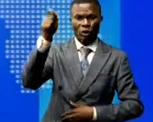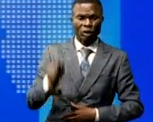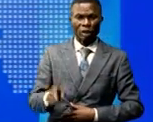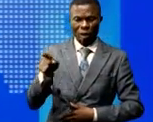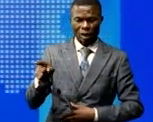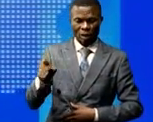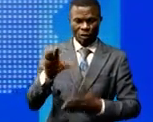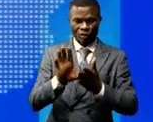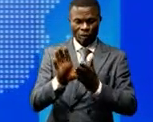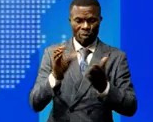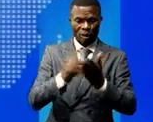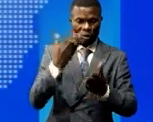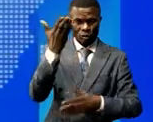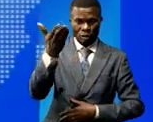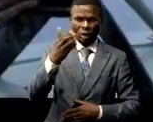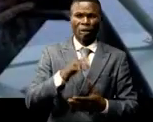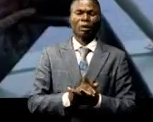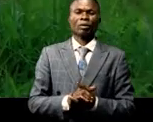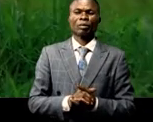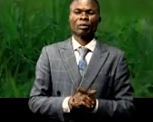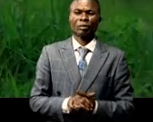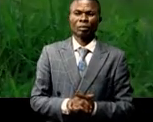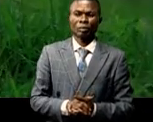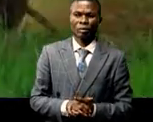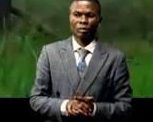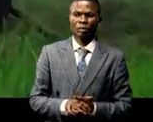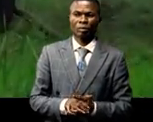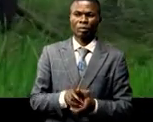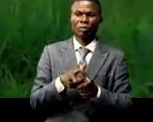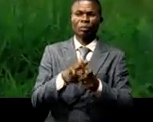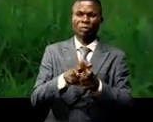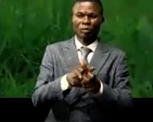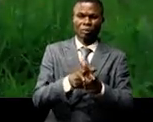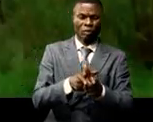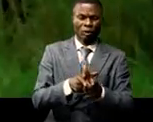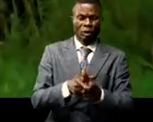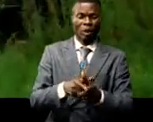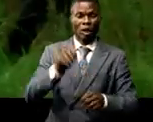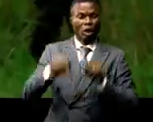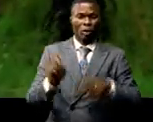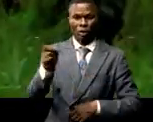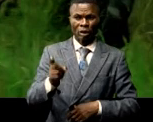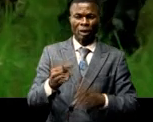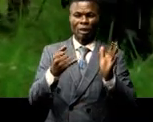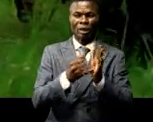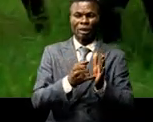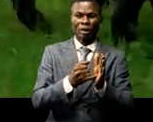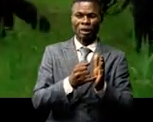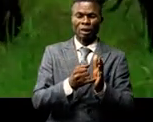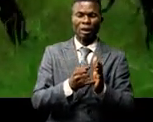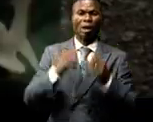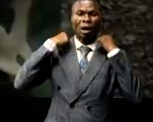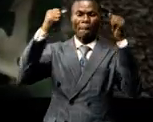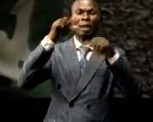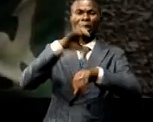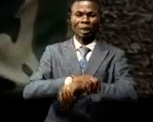Codeco. Une fois de plus, Oscar Mbal. La force de frappe des FARDC n'est plus à démontrer. Au total, 6 éléments des groupes armés ont été